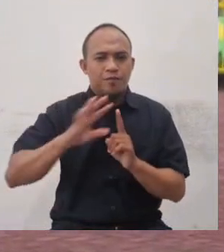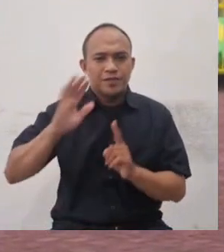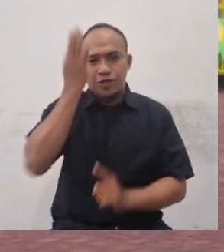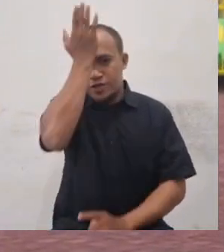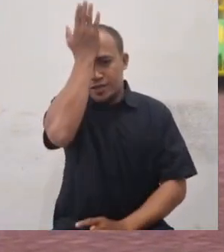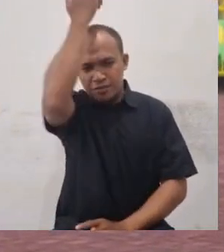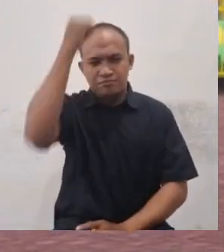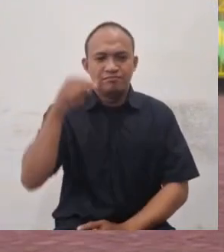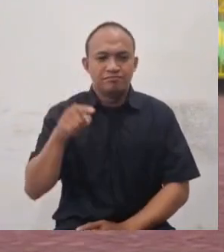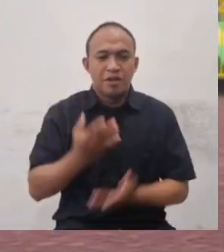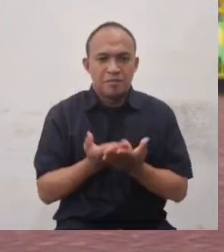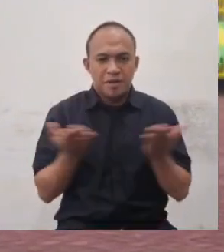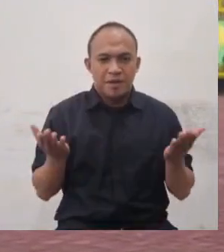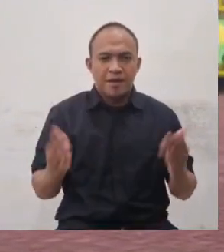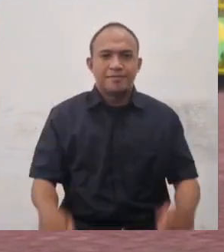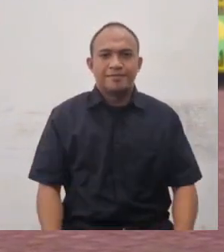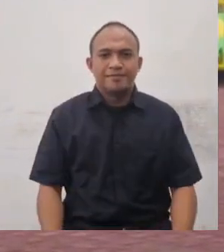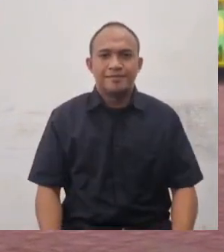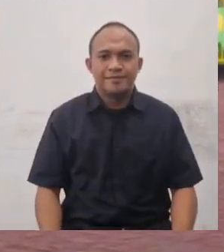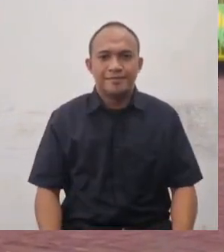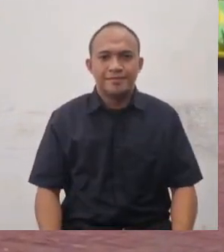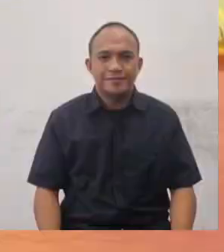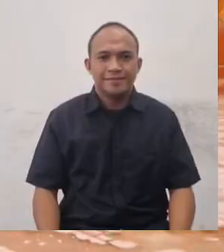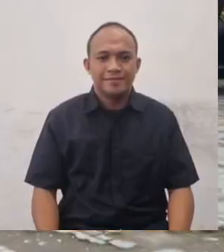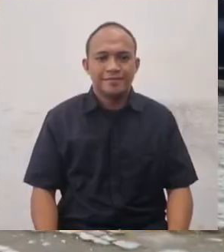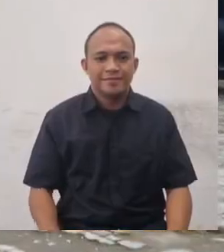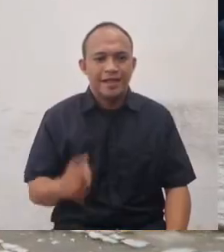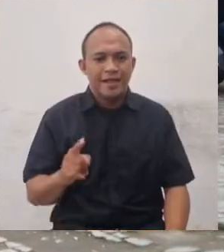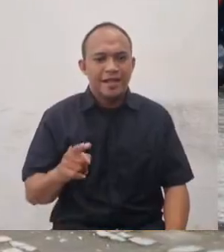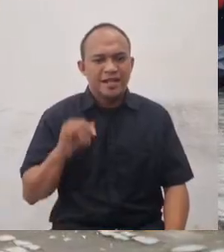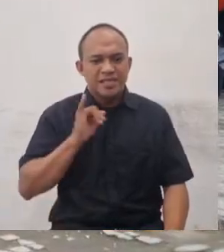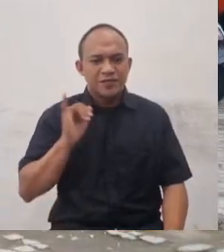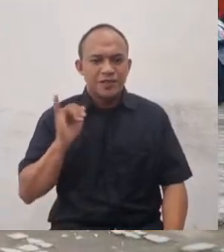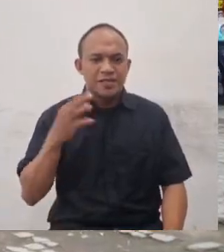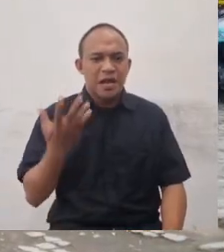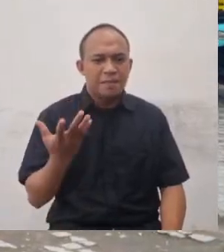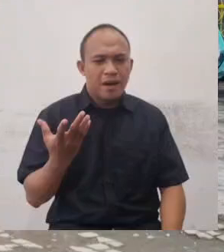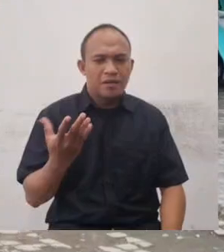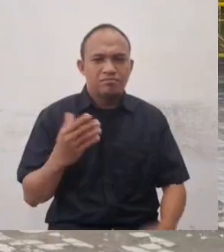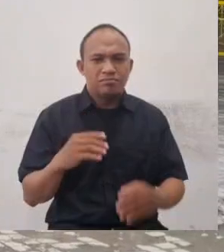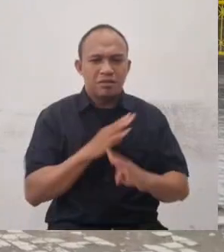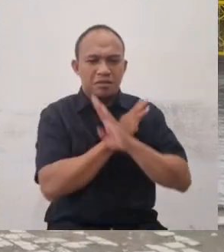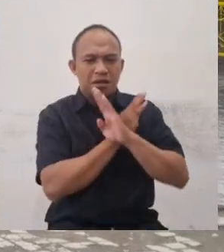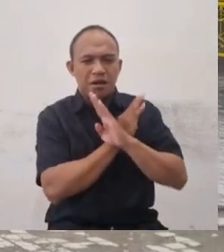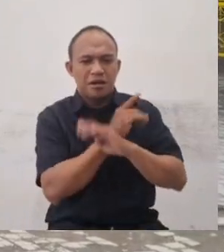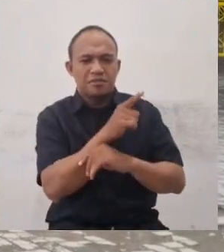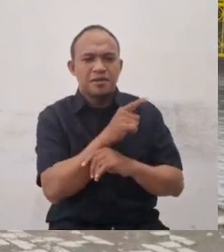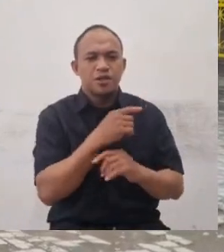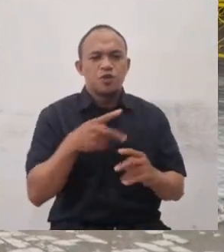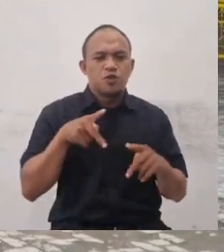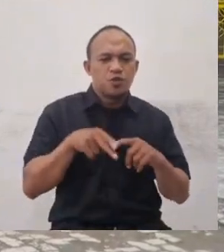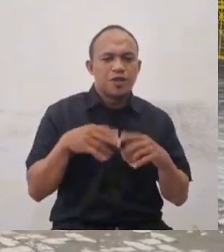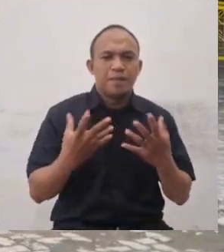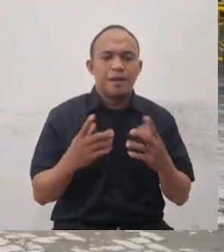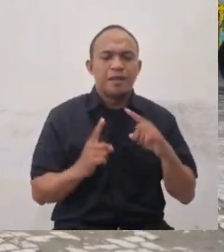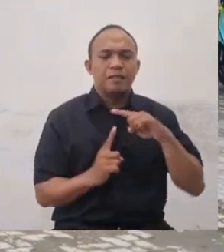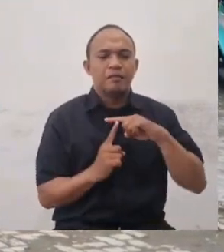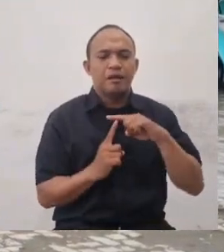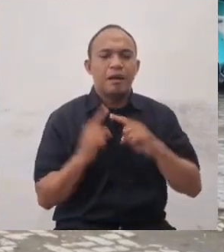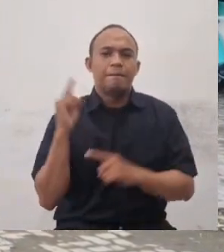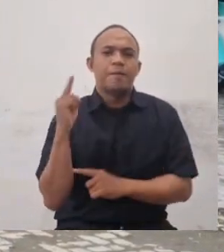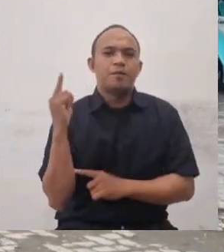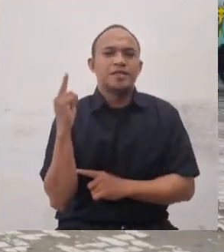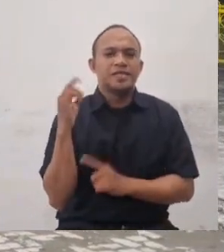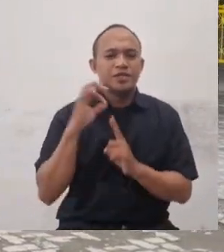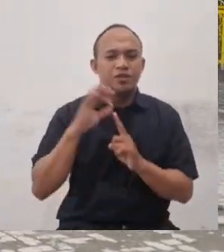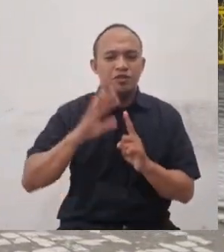Provinsi Gorontalo selama sepekan. Intervensi serentak pencegahan stunting atau TENKES di Provinsi